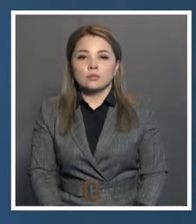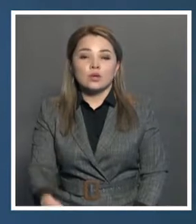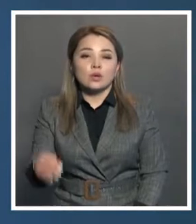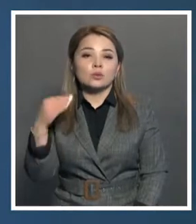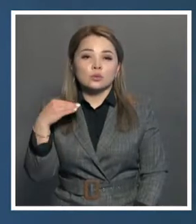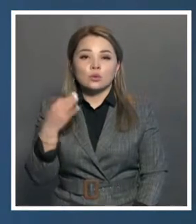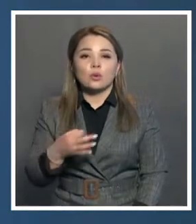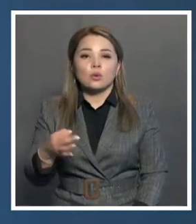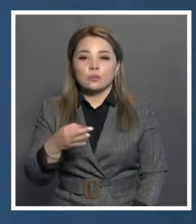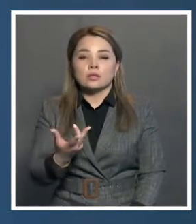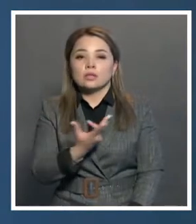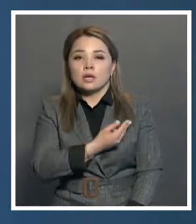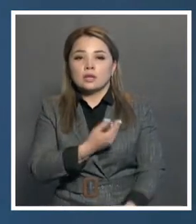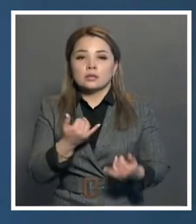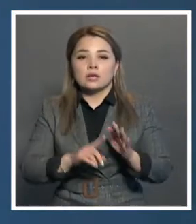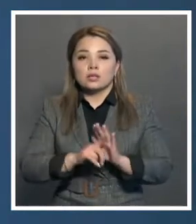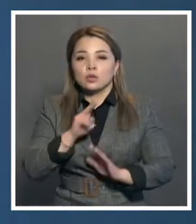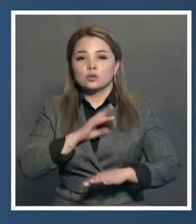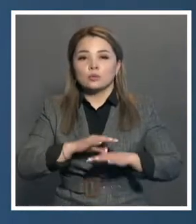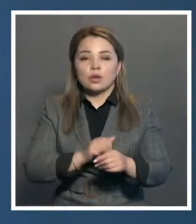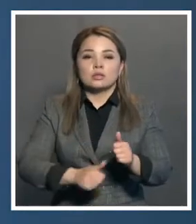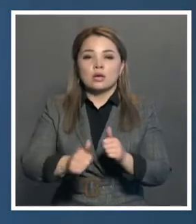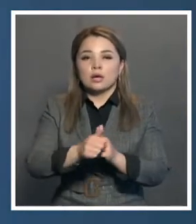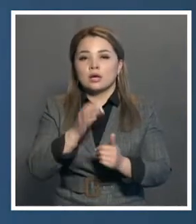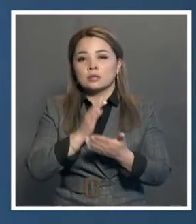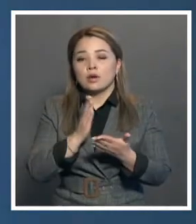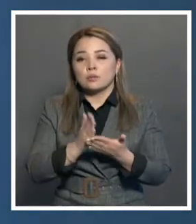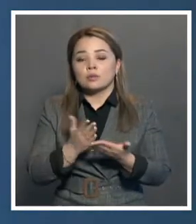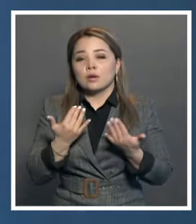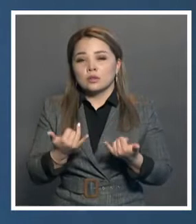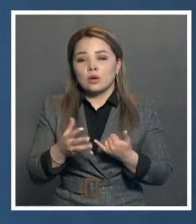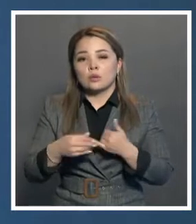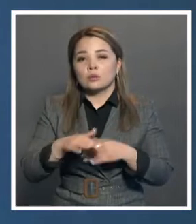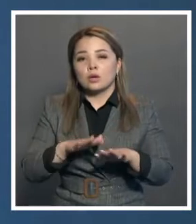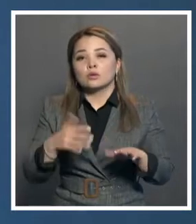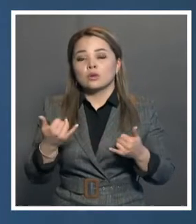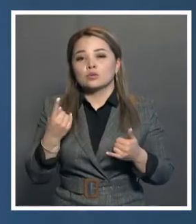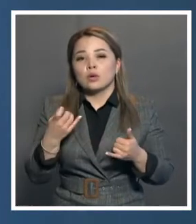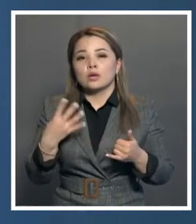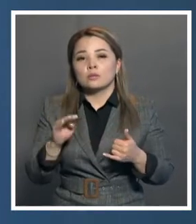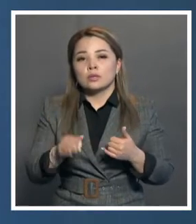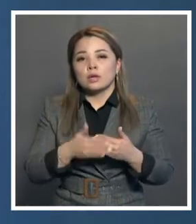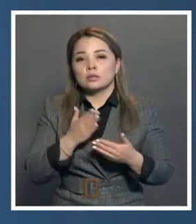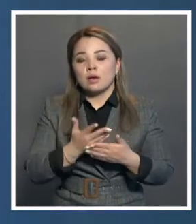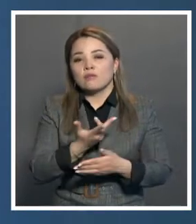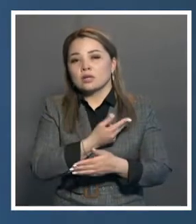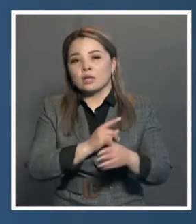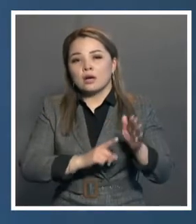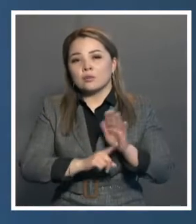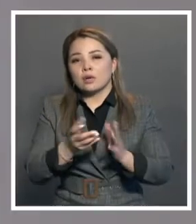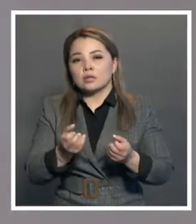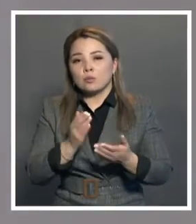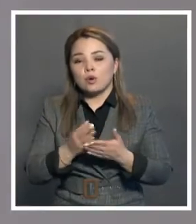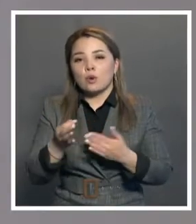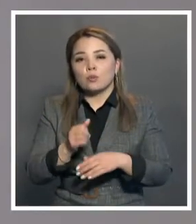Түркістан облысы екпе салдырту бойынша елімізде көш бастап тұр. Бүгінге дейін өңірде 140 мыңнан аса адам вакцина қабылдаған.